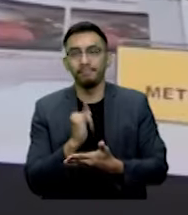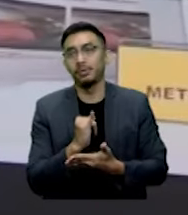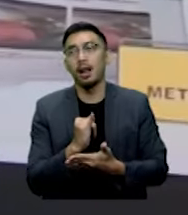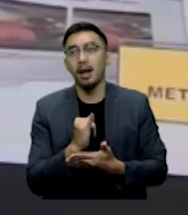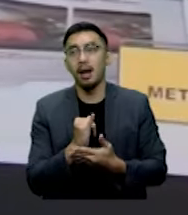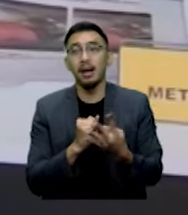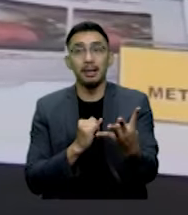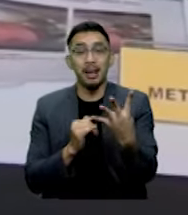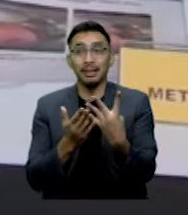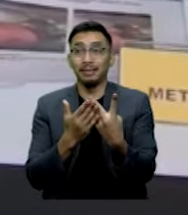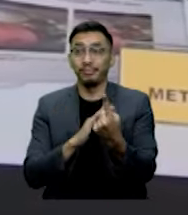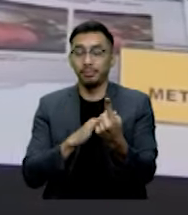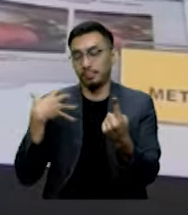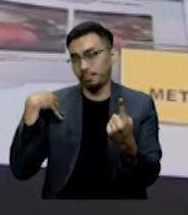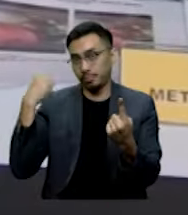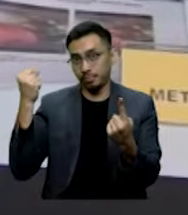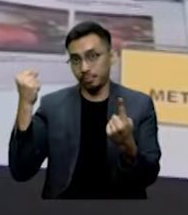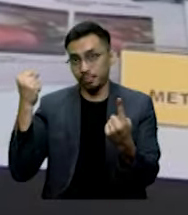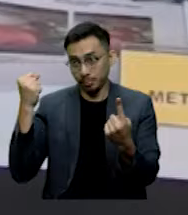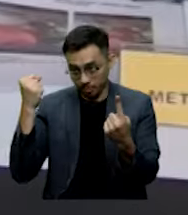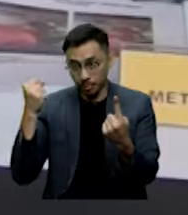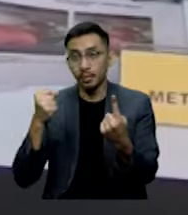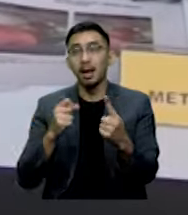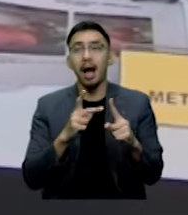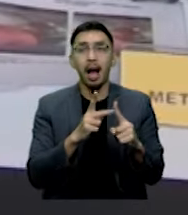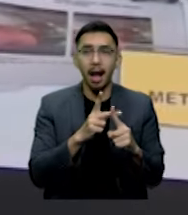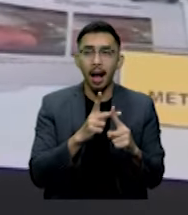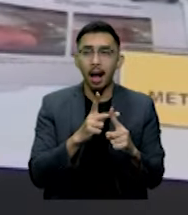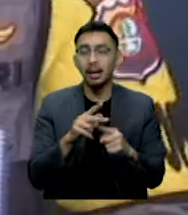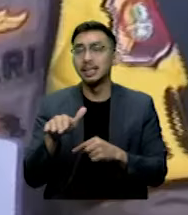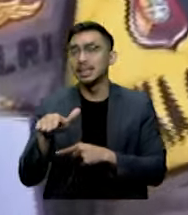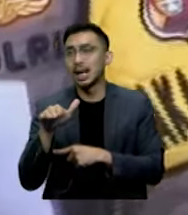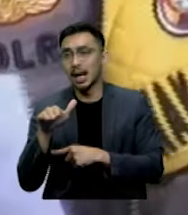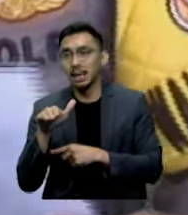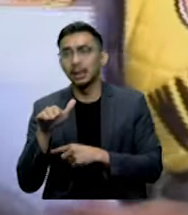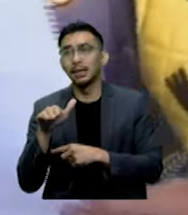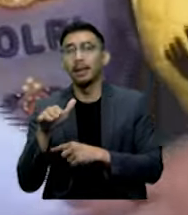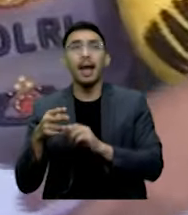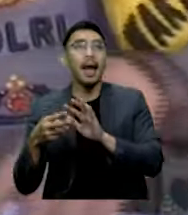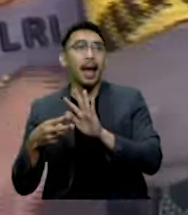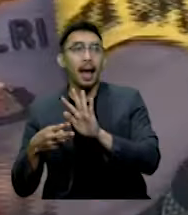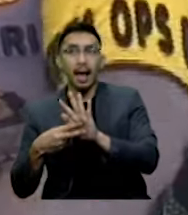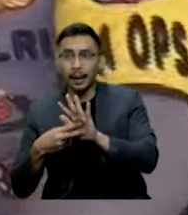yakni Aibtu H, Aibtu ZM, dan Aibtu AW, anggota kepolisian sektor Tambora dan Kalideres.